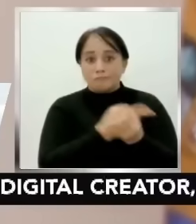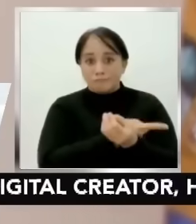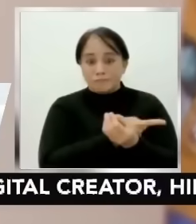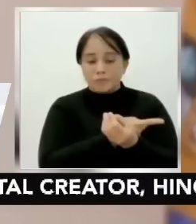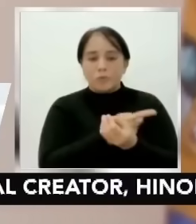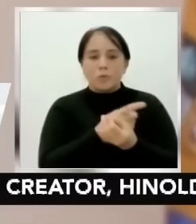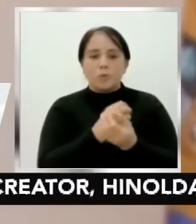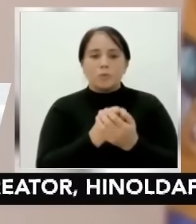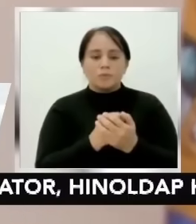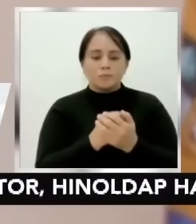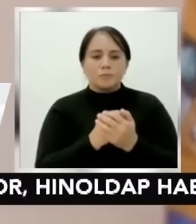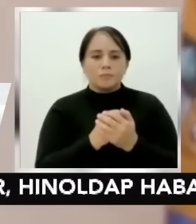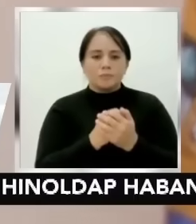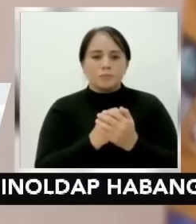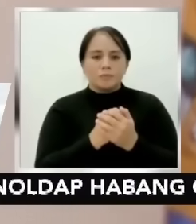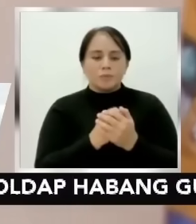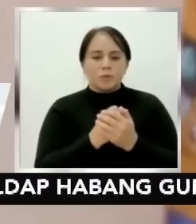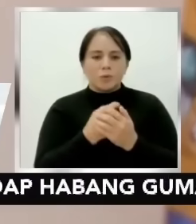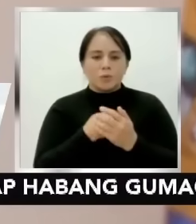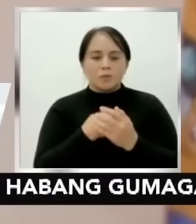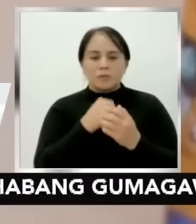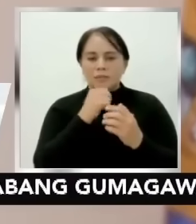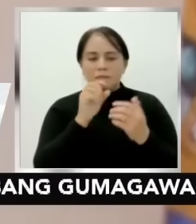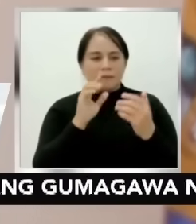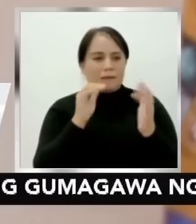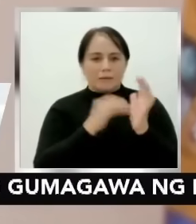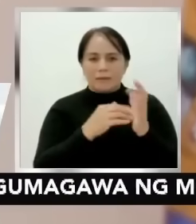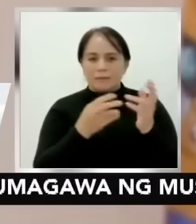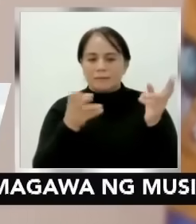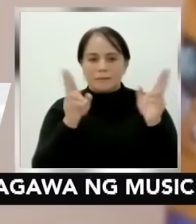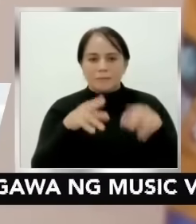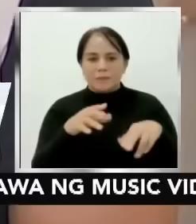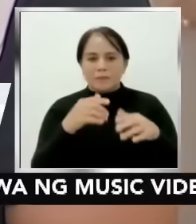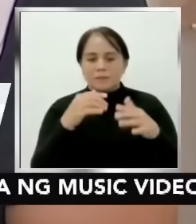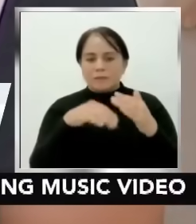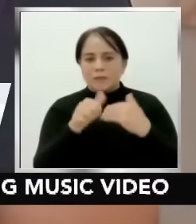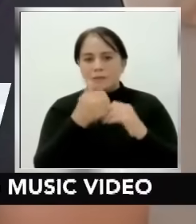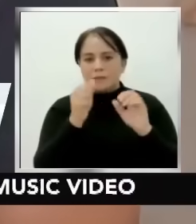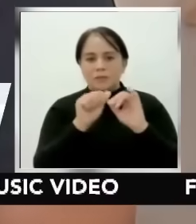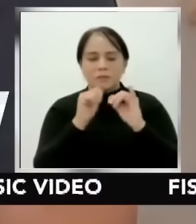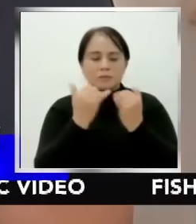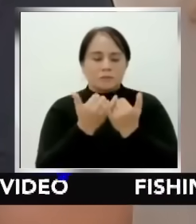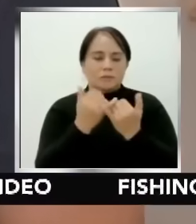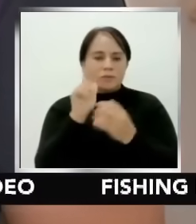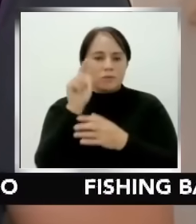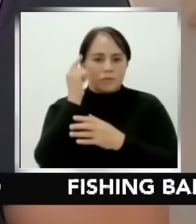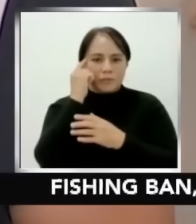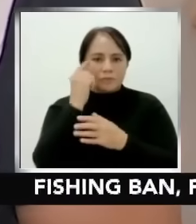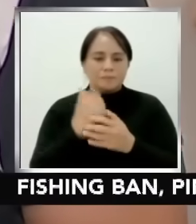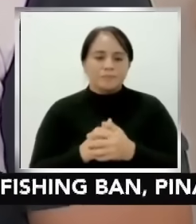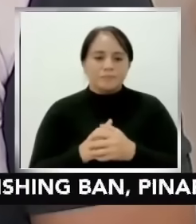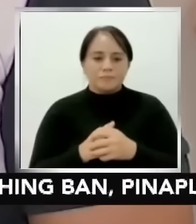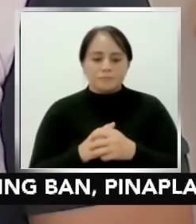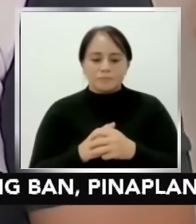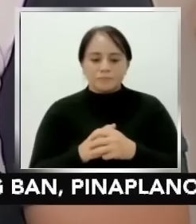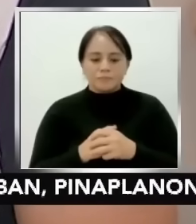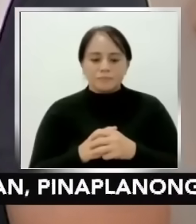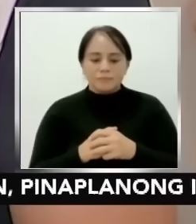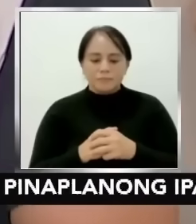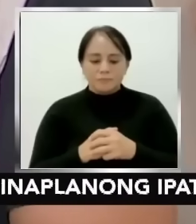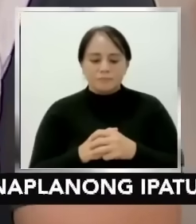na makaulit at makapasok sa iba pang ahensya ng gobyerno. Para sa GMA Integrated News,